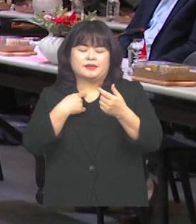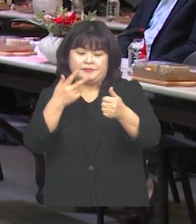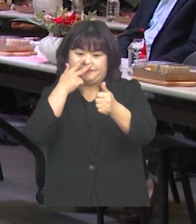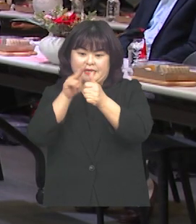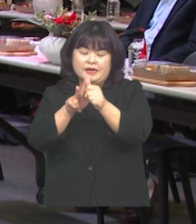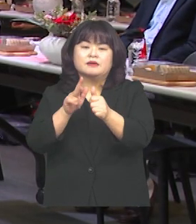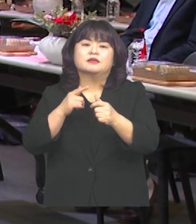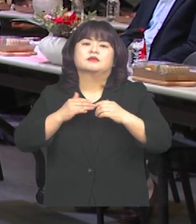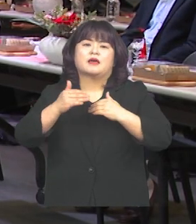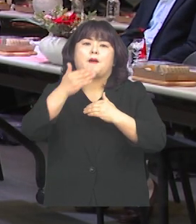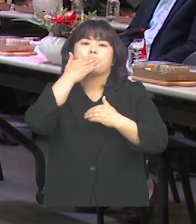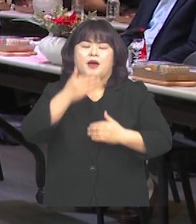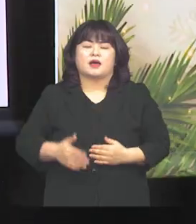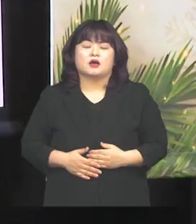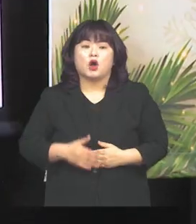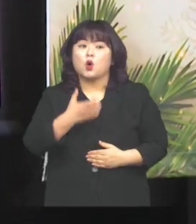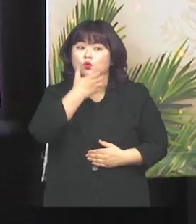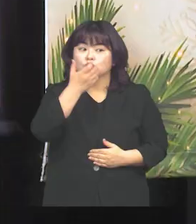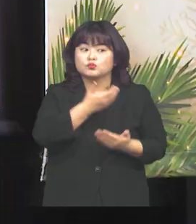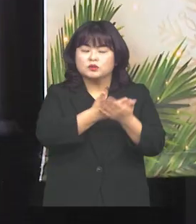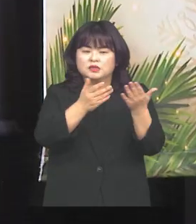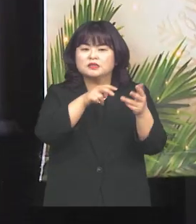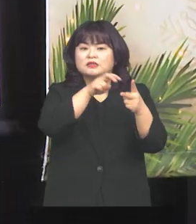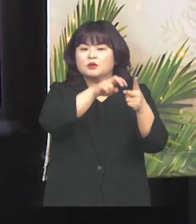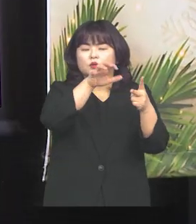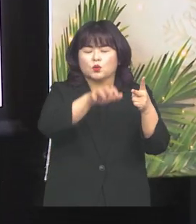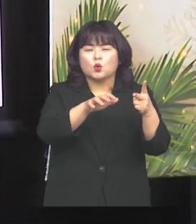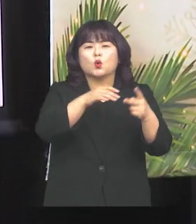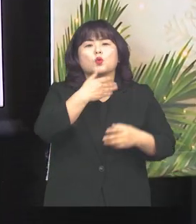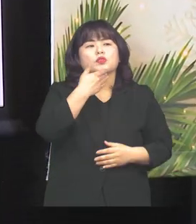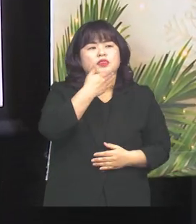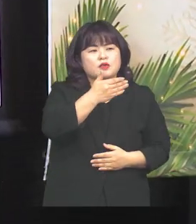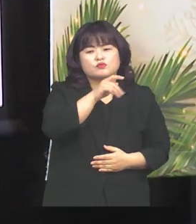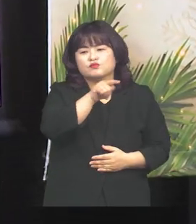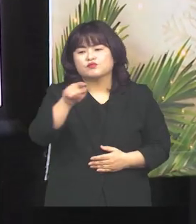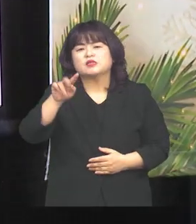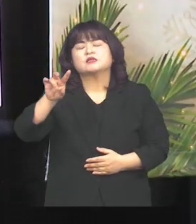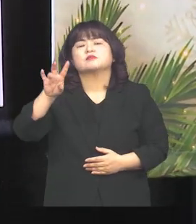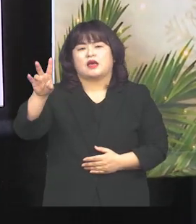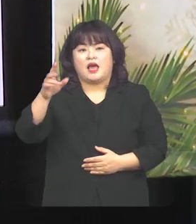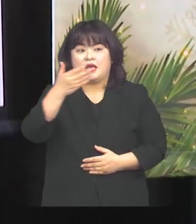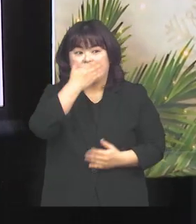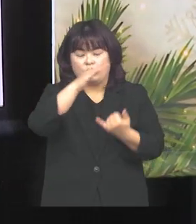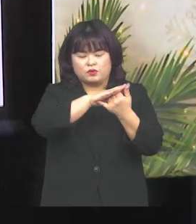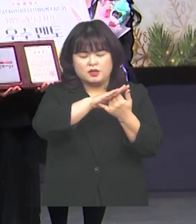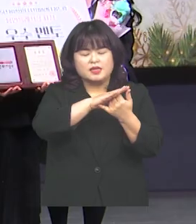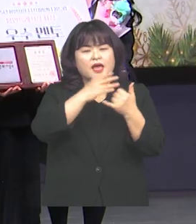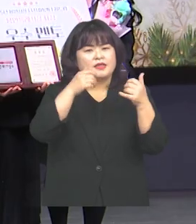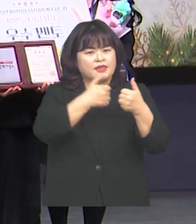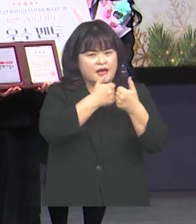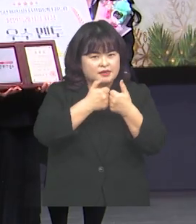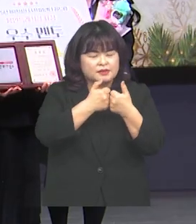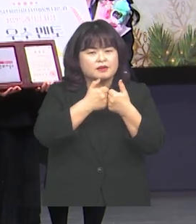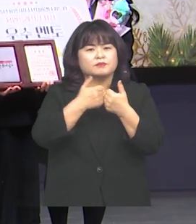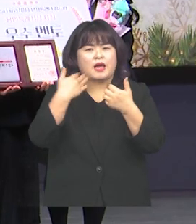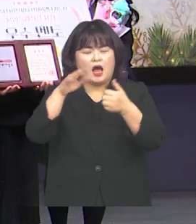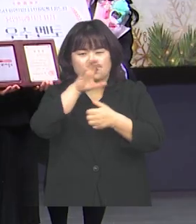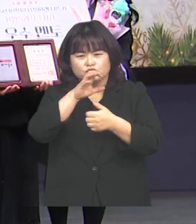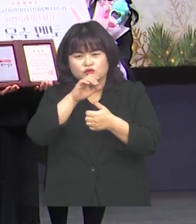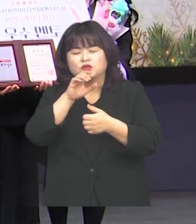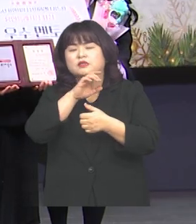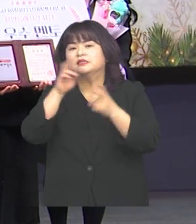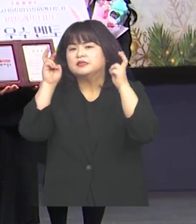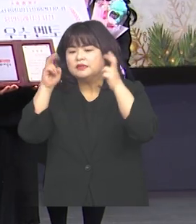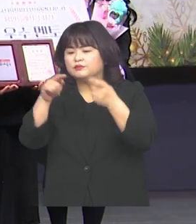있을 것이라고 말했습니다. 꿈드림센터는 9에서 24세 학교 밖 청소년을 대상으로 상담학습 지원,